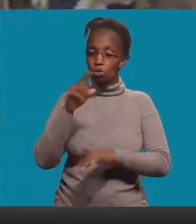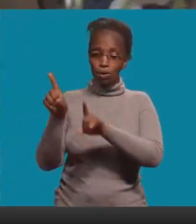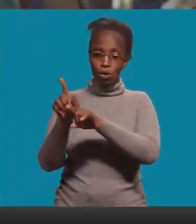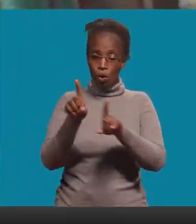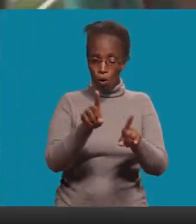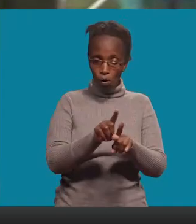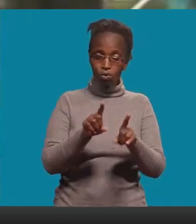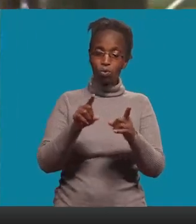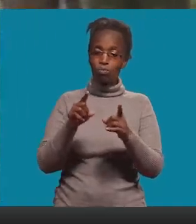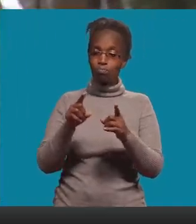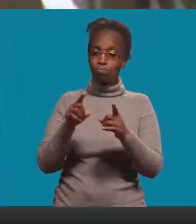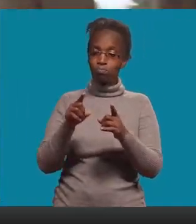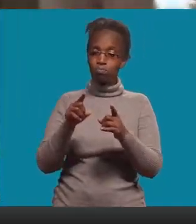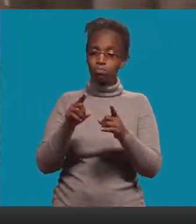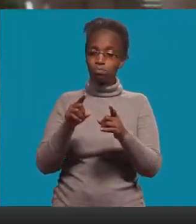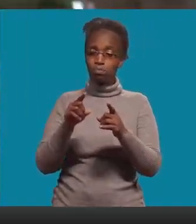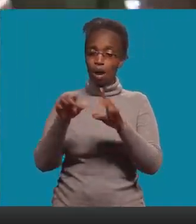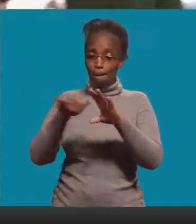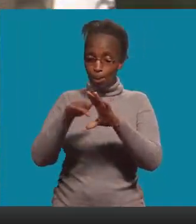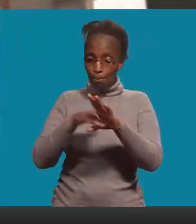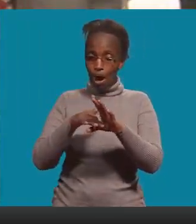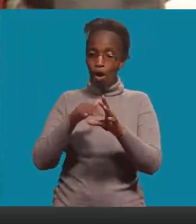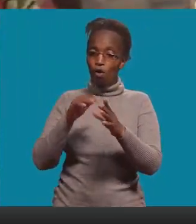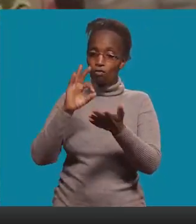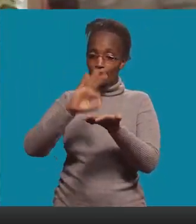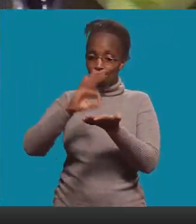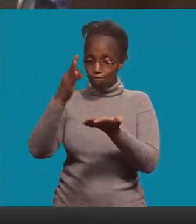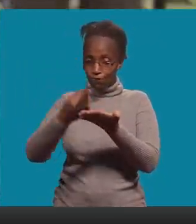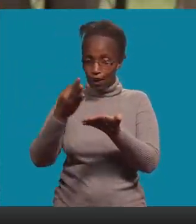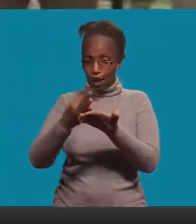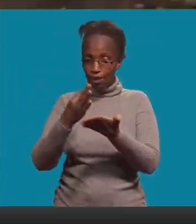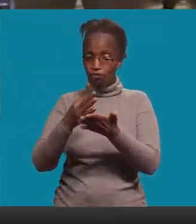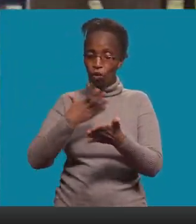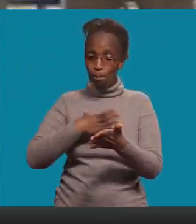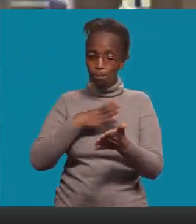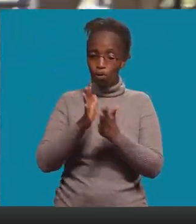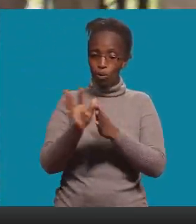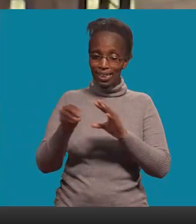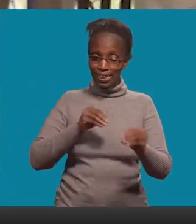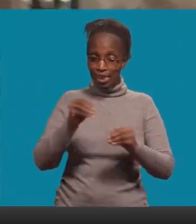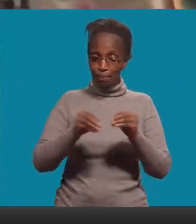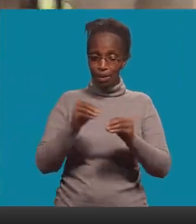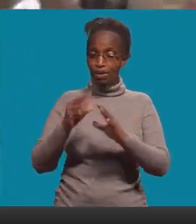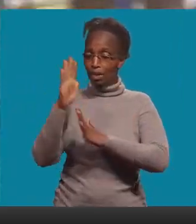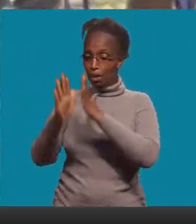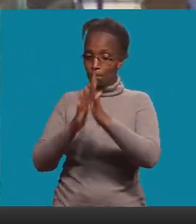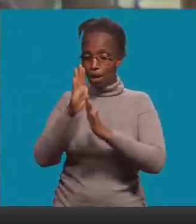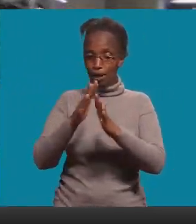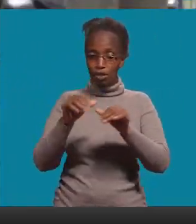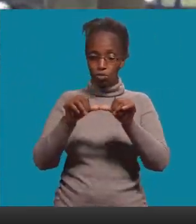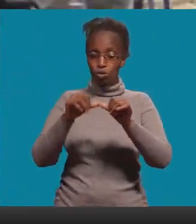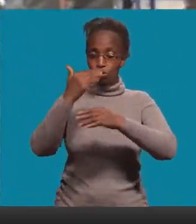ya walemavu, aliwataka walimu kutuma maombi ili kupata msaada wa kujenga shule nyingi ili